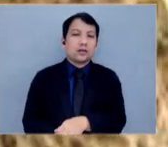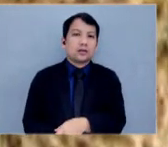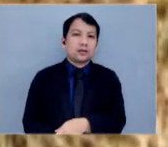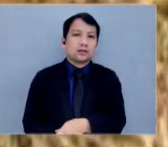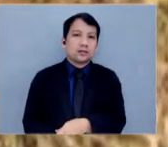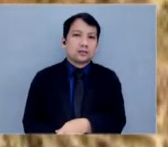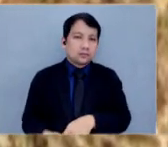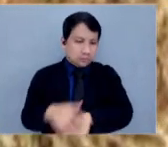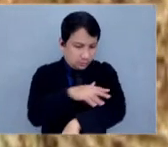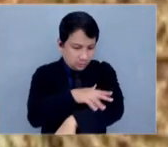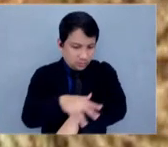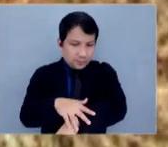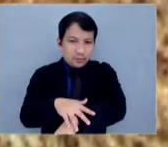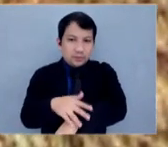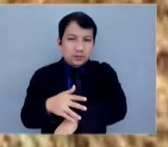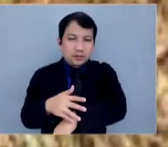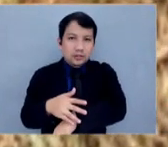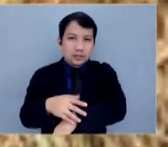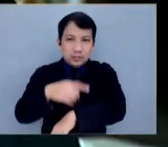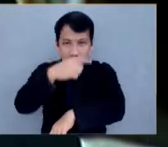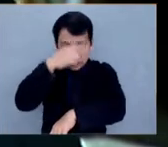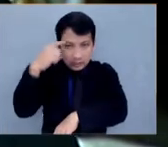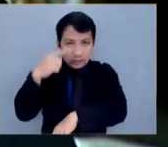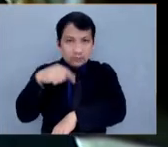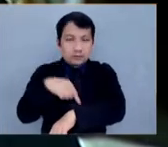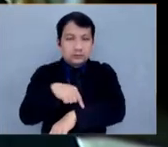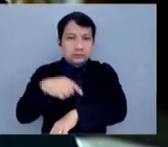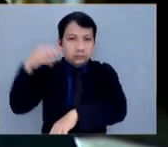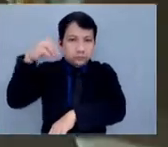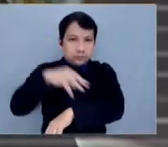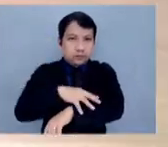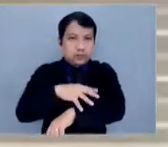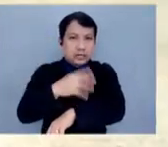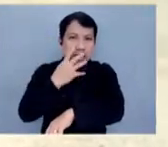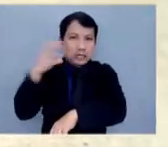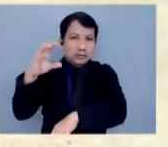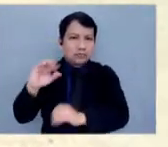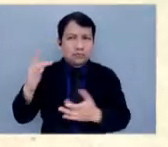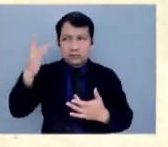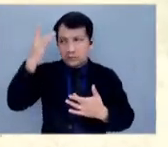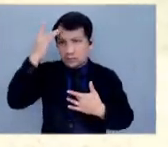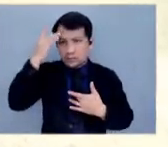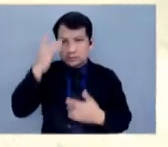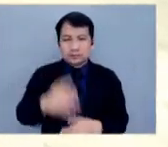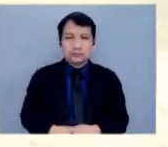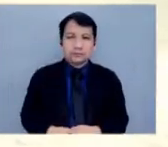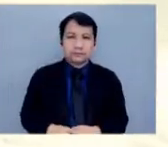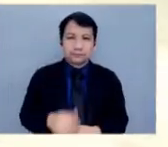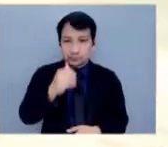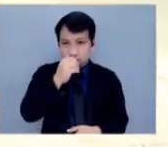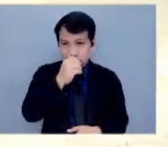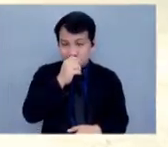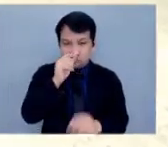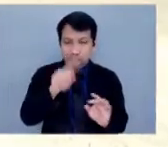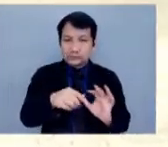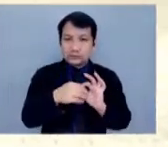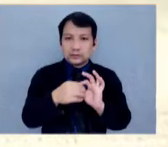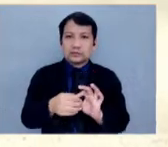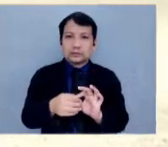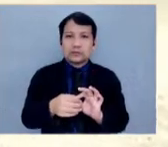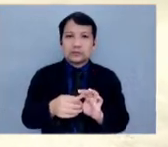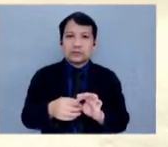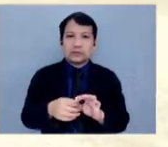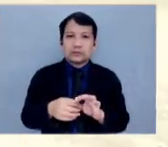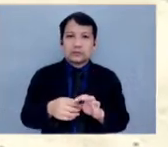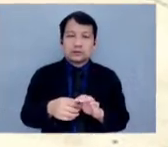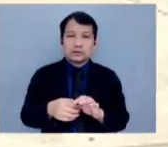na aglikyab, sunburn, wala naman siyang sakit. Ayon sa rumisponding barangay Tanod, mukhang bumaba